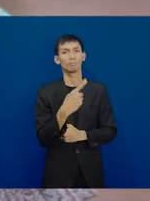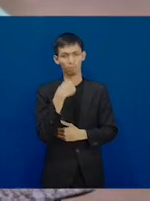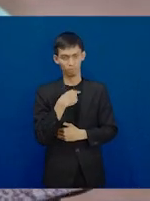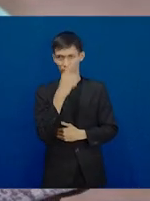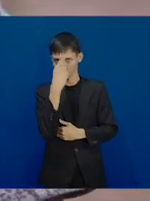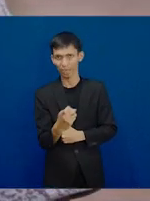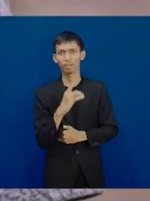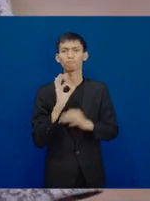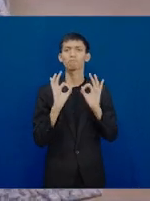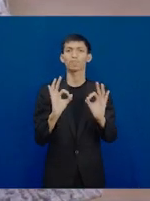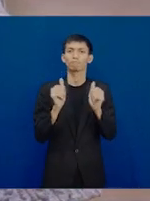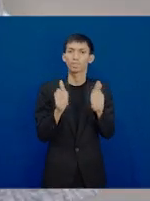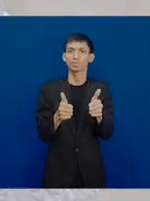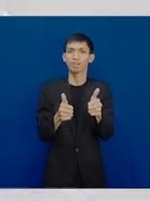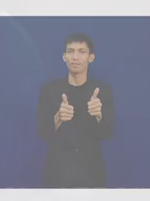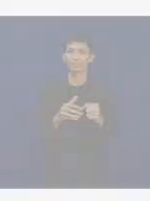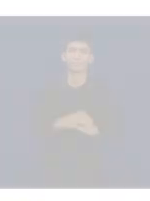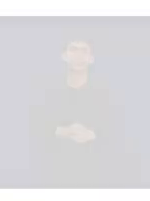kalau beta pasti